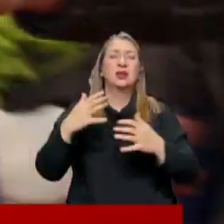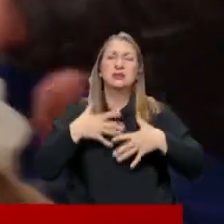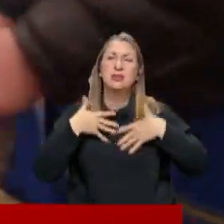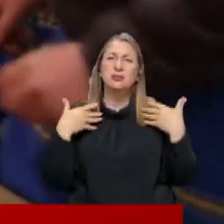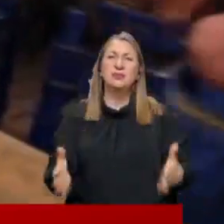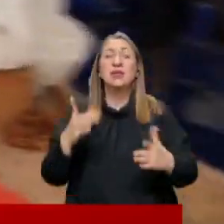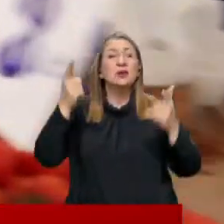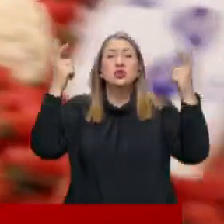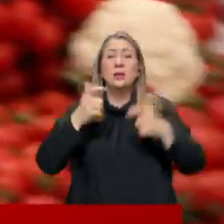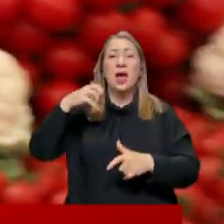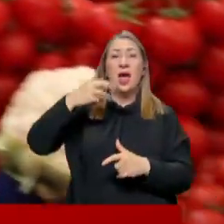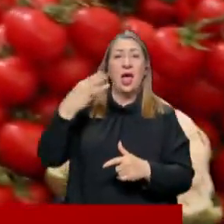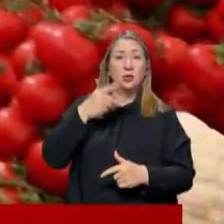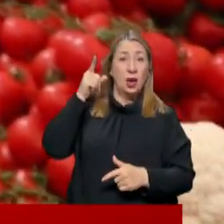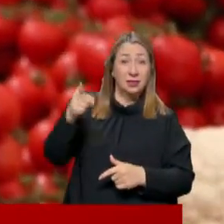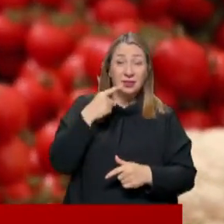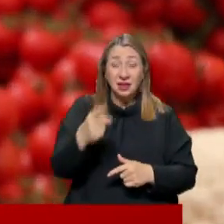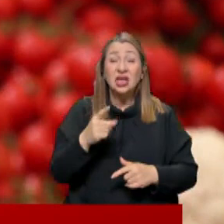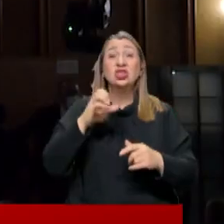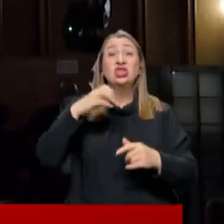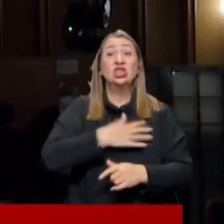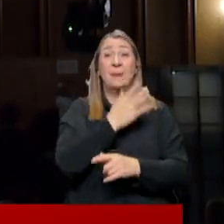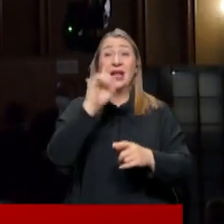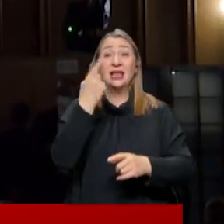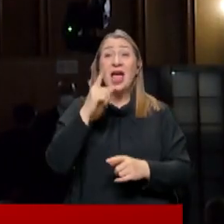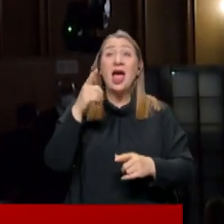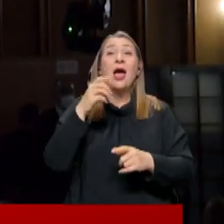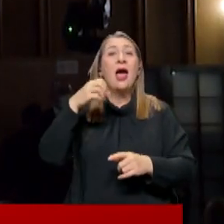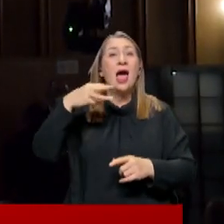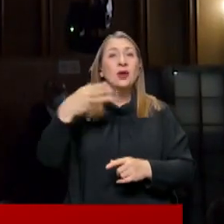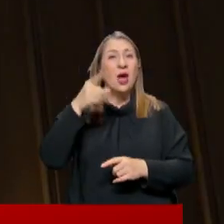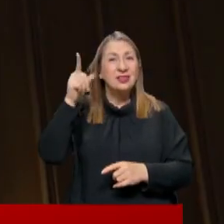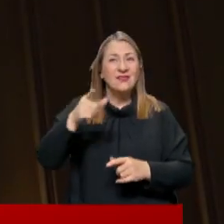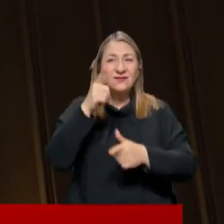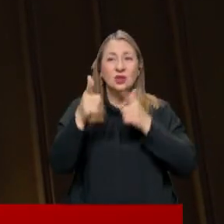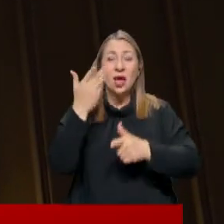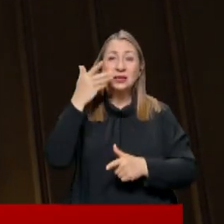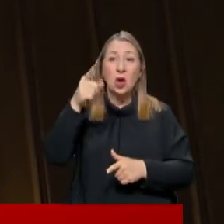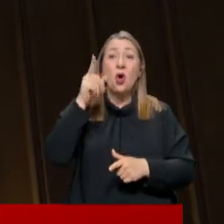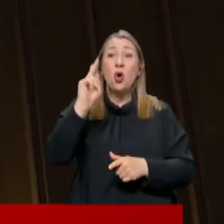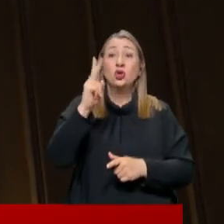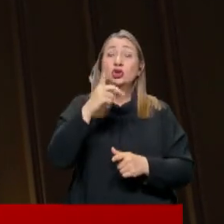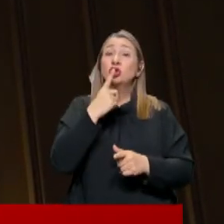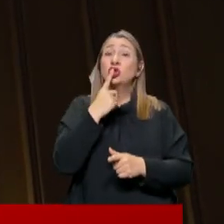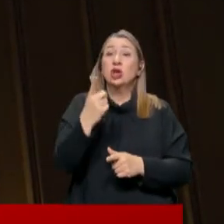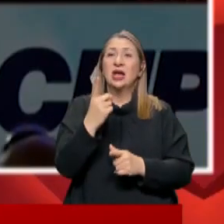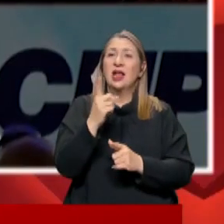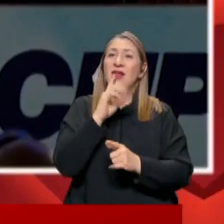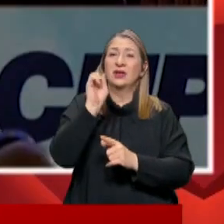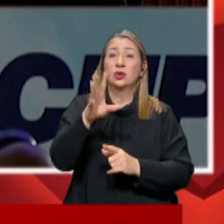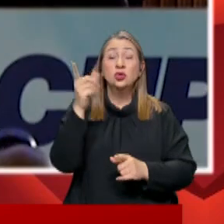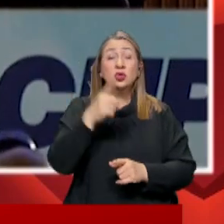tek bir sorumlusu da Erdoğan dedi CHP lideri Erdoğan videosu izletti Erdoğan'a onun sözleriyle yüklendi